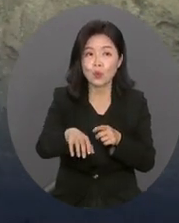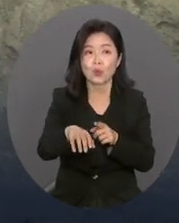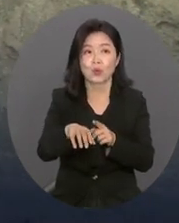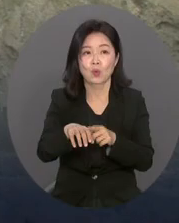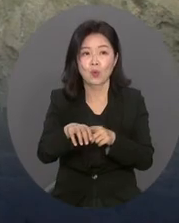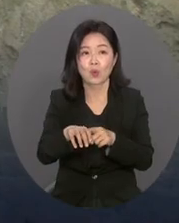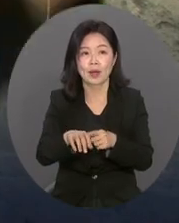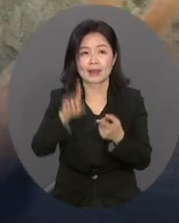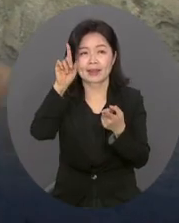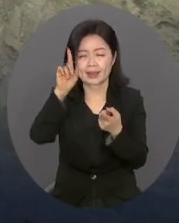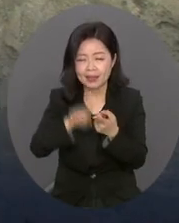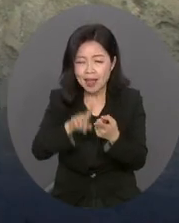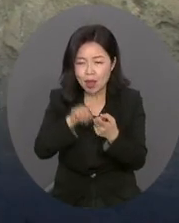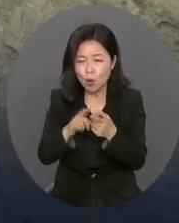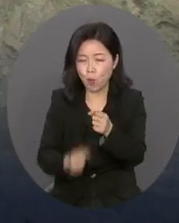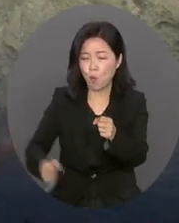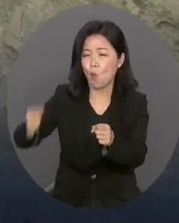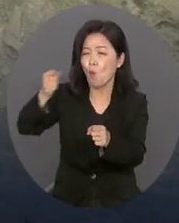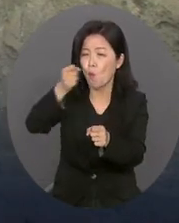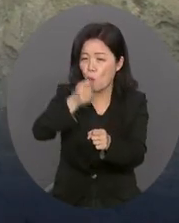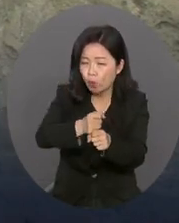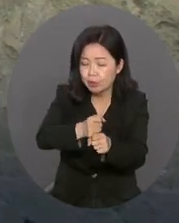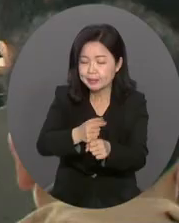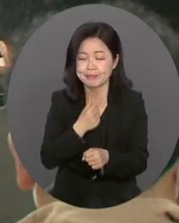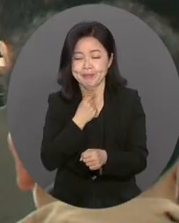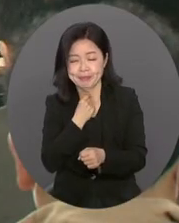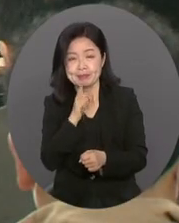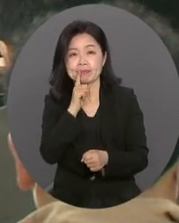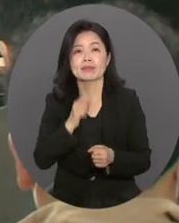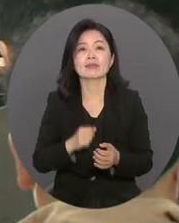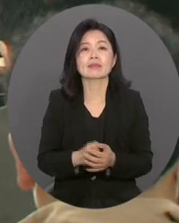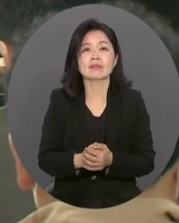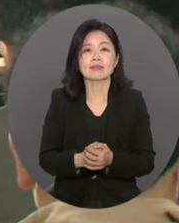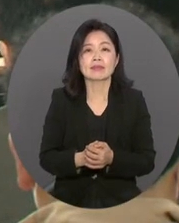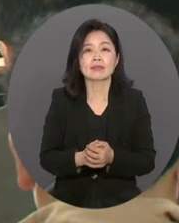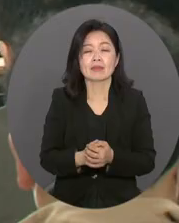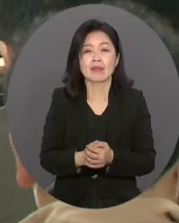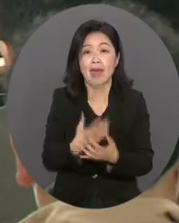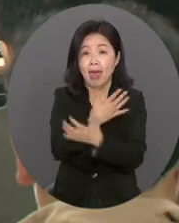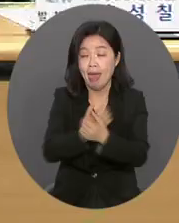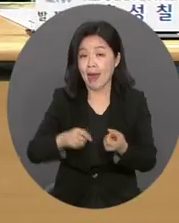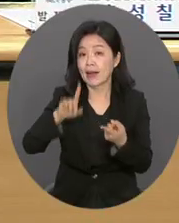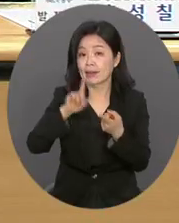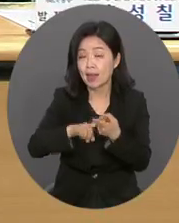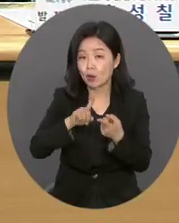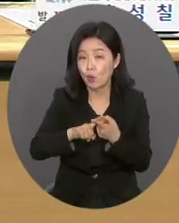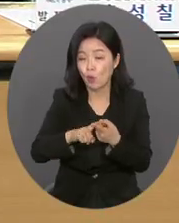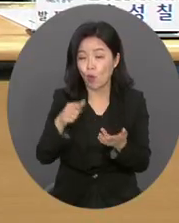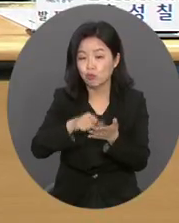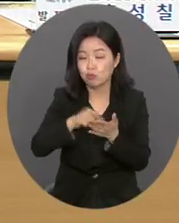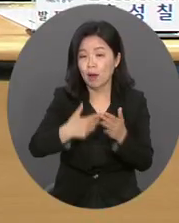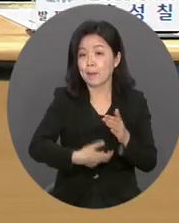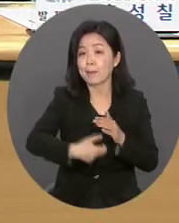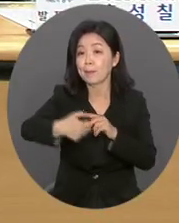만나도 틀리지 말고 그대로 복원을 해주라. 우리 소원은 그것이다. 무엇보다도 계약 내용대로 작품을 제때 회수하는